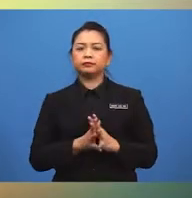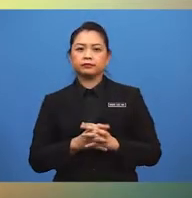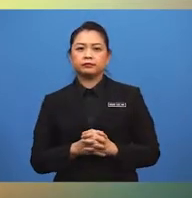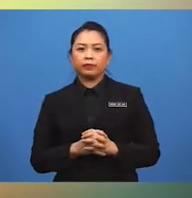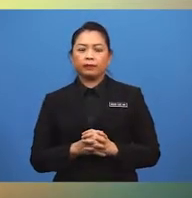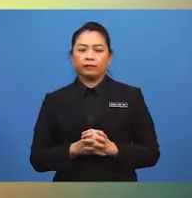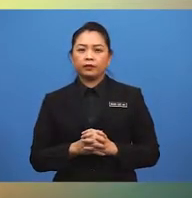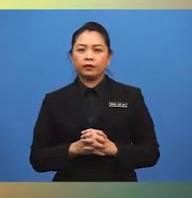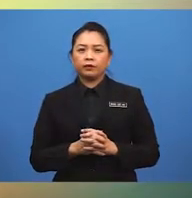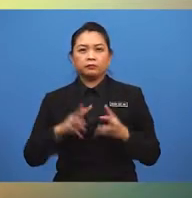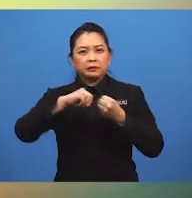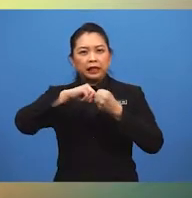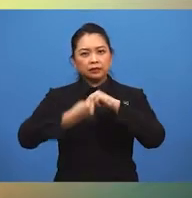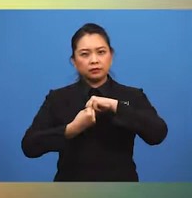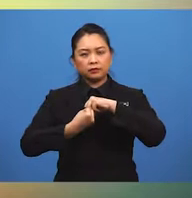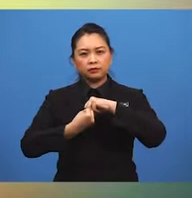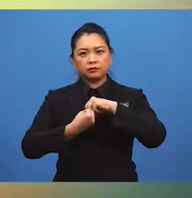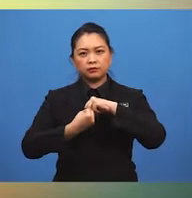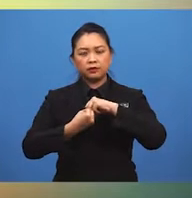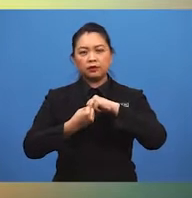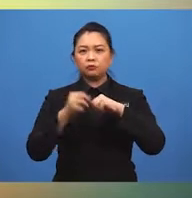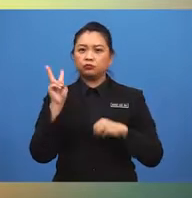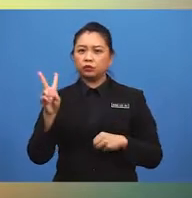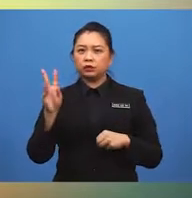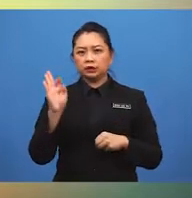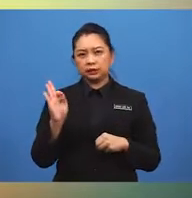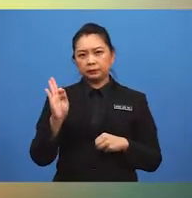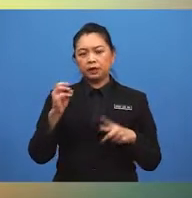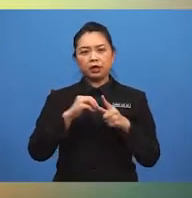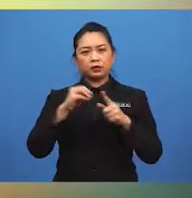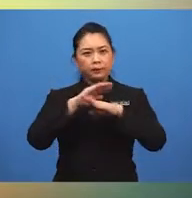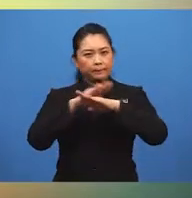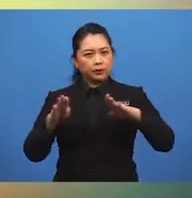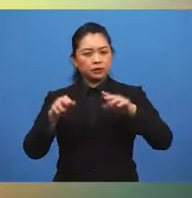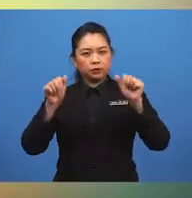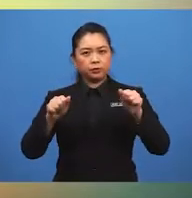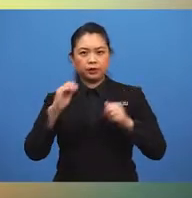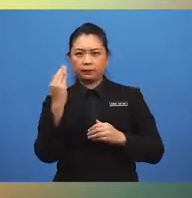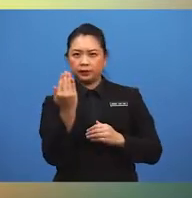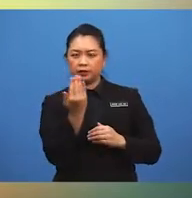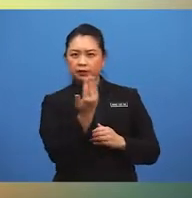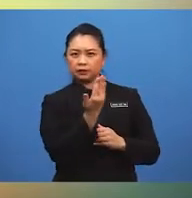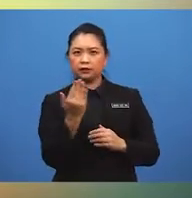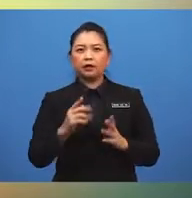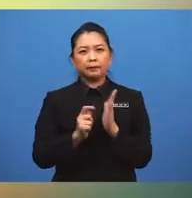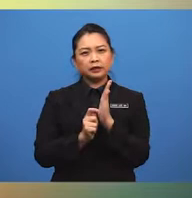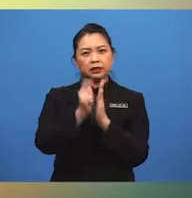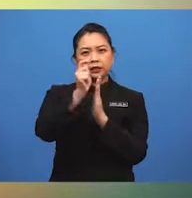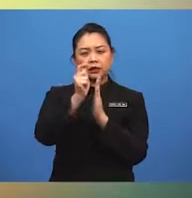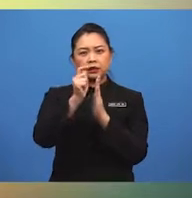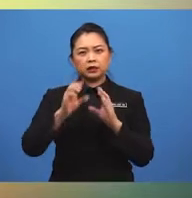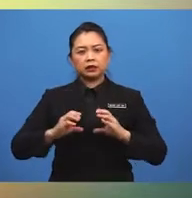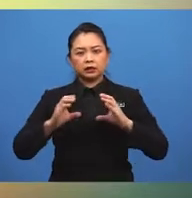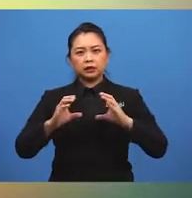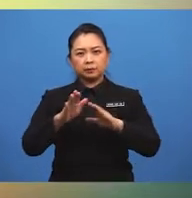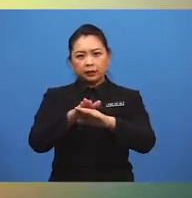meningkat. Maka, voltan simpang atau beza keupayaan lapisan susutan meningkat